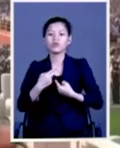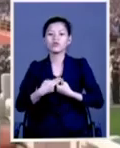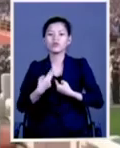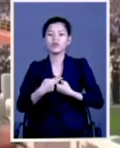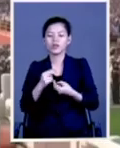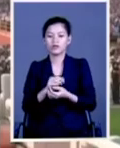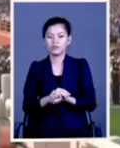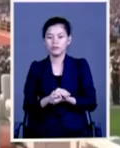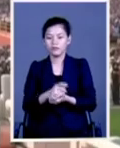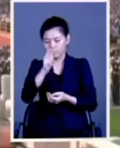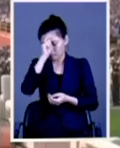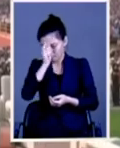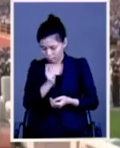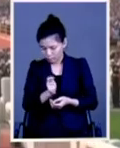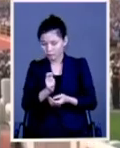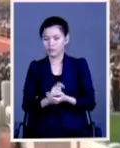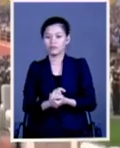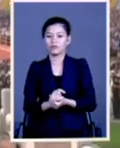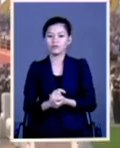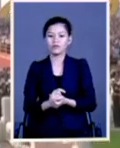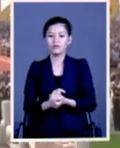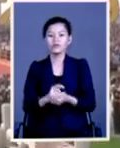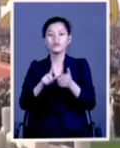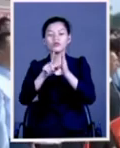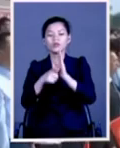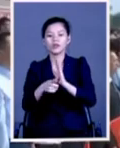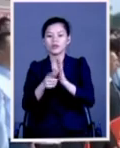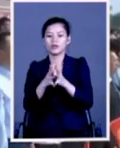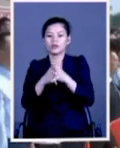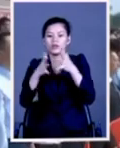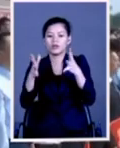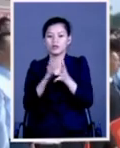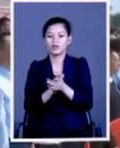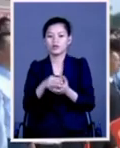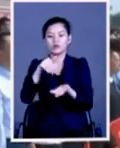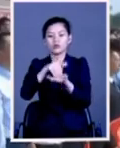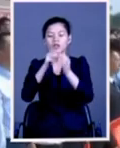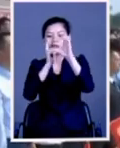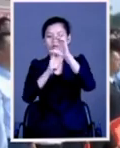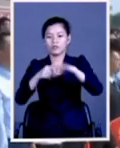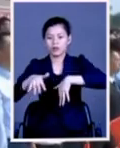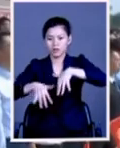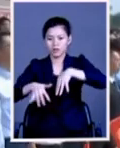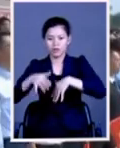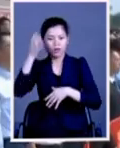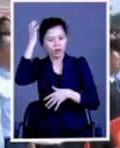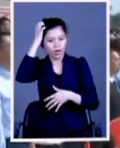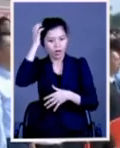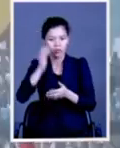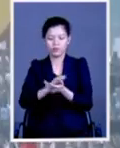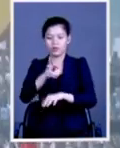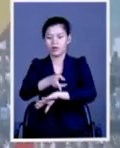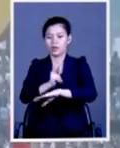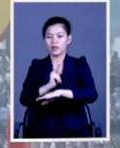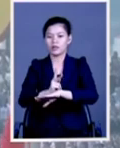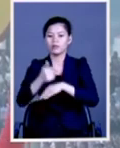ความนับถือฐานสหายทองลุนศรีสุริตเลขาธิการใหญ่คณะบริหารงานศูนย์กลางภาคประชาชนปฏิบัติลาวประธานประ